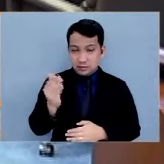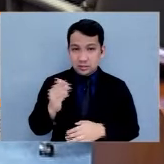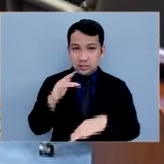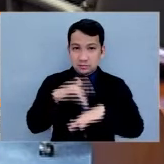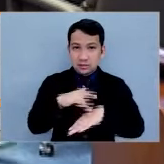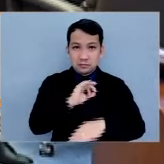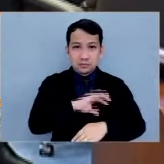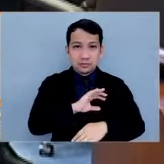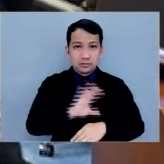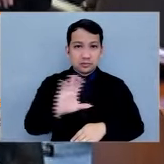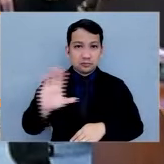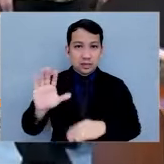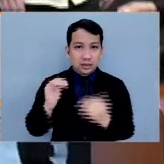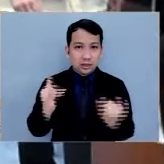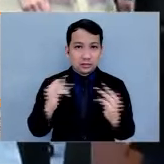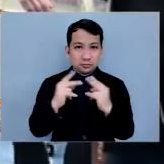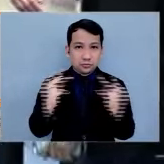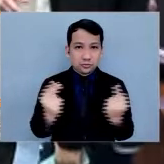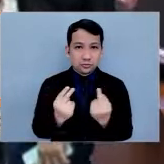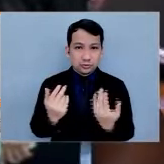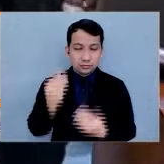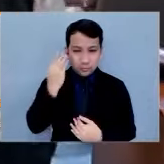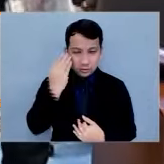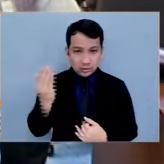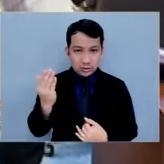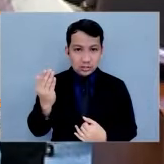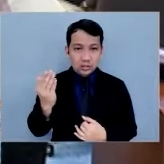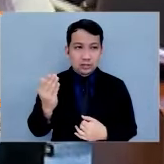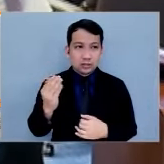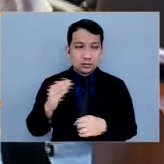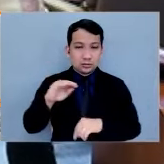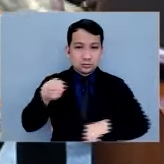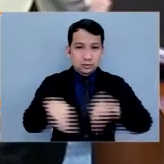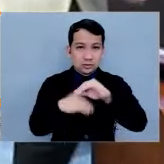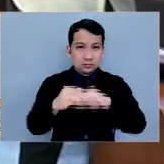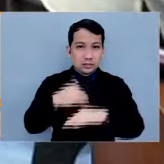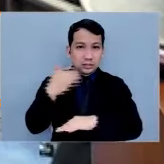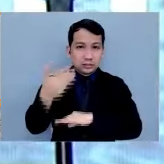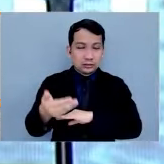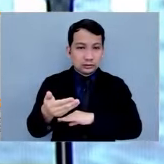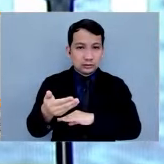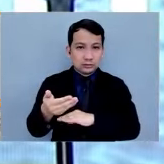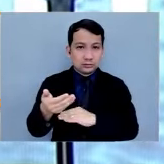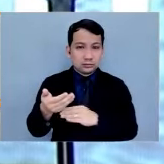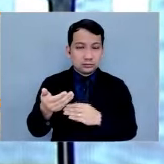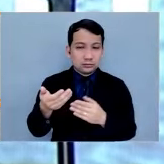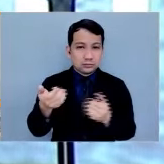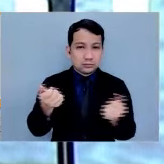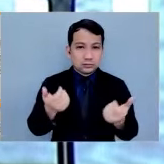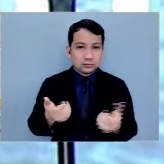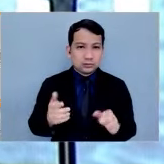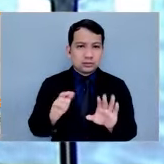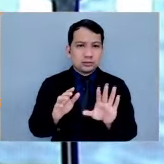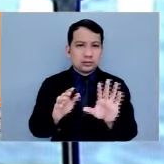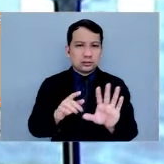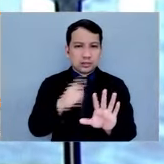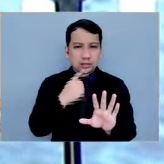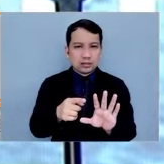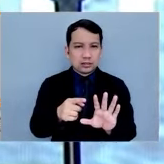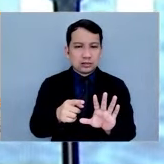nasa kasalukuyang posisyon at maging ang susunod na administrasyon. Ayaw pag-usba